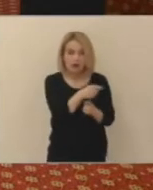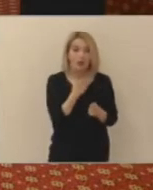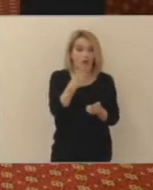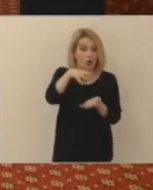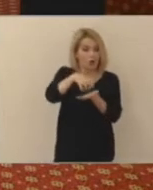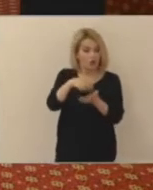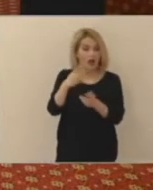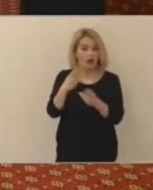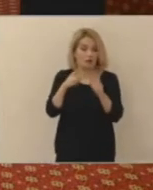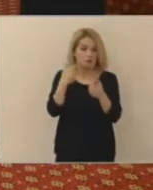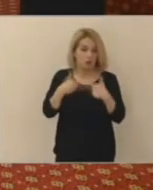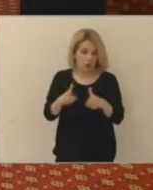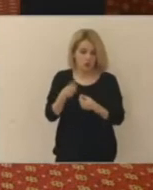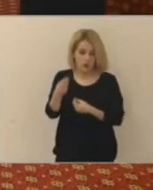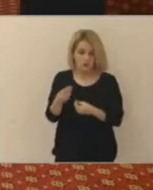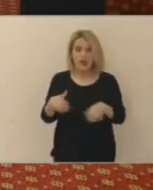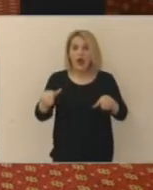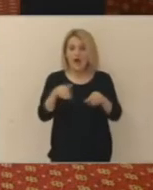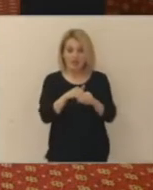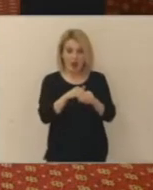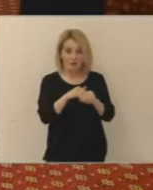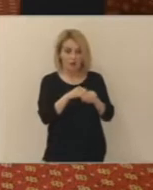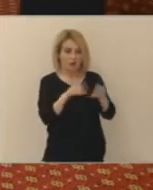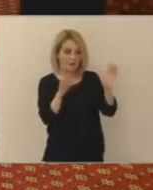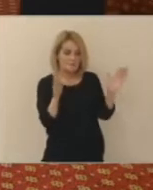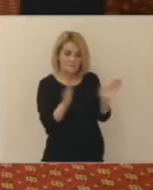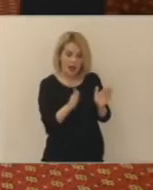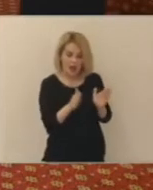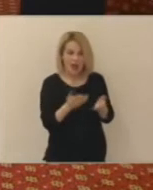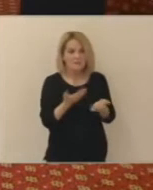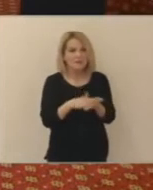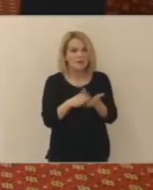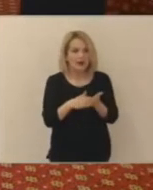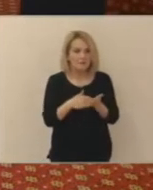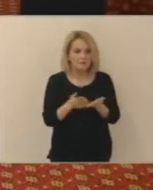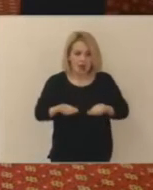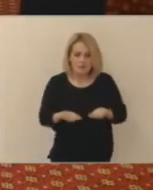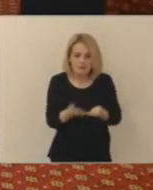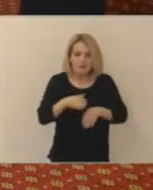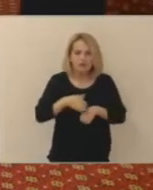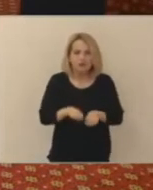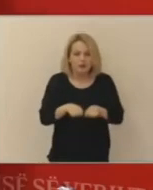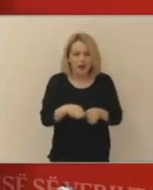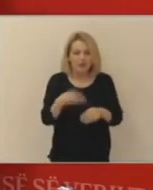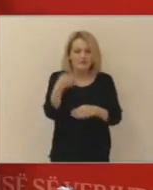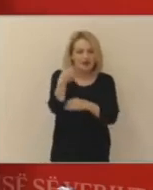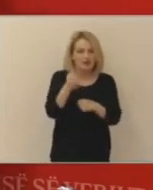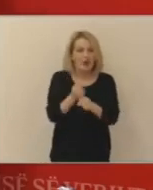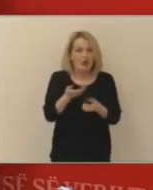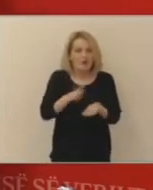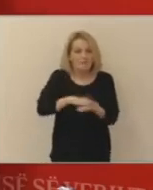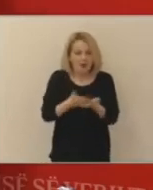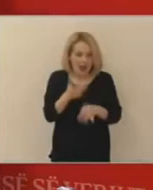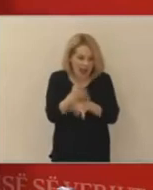издаваме, за вработени во мали пекари или бурекджилници, да ги крстиме, односно ова се